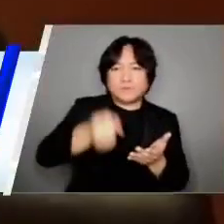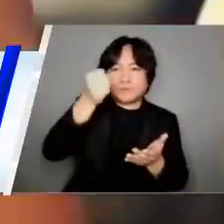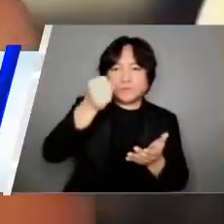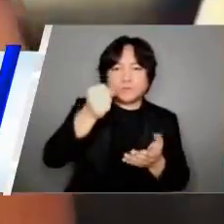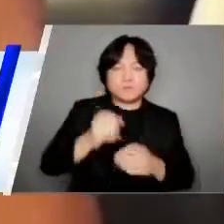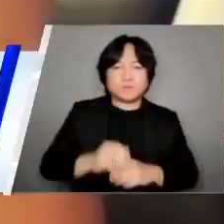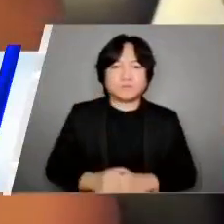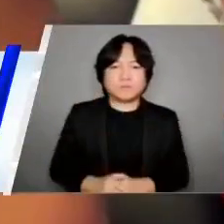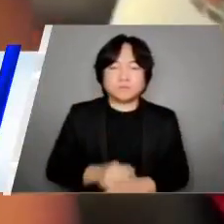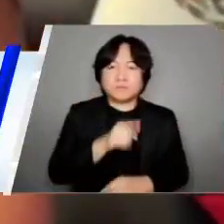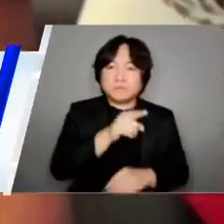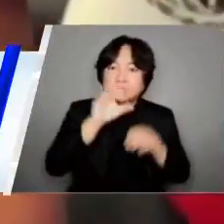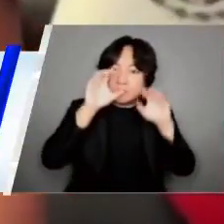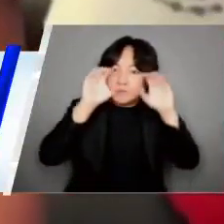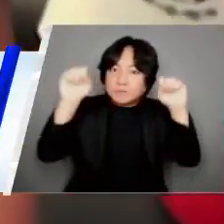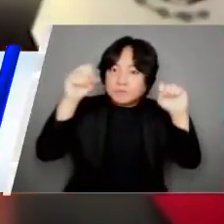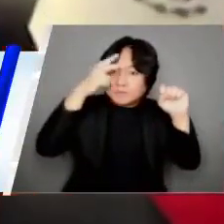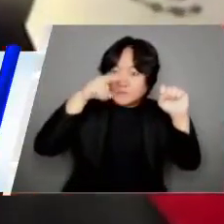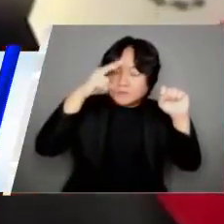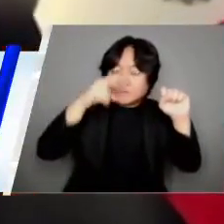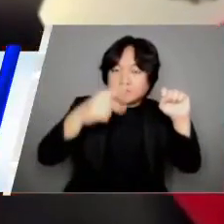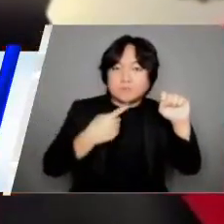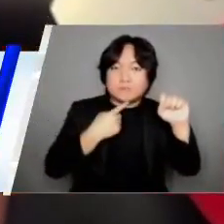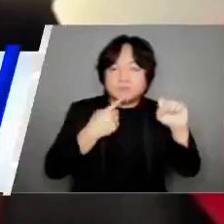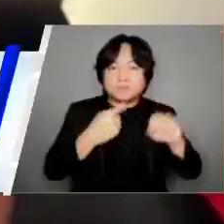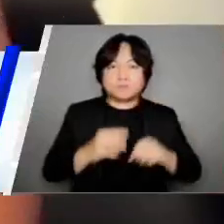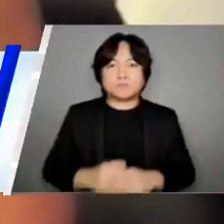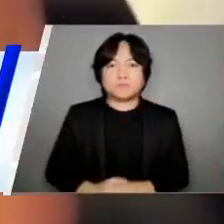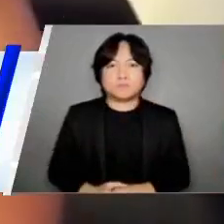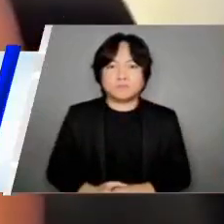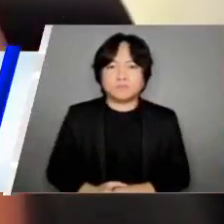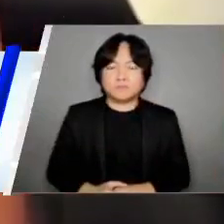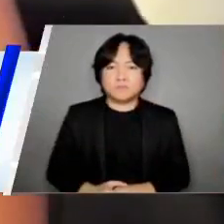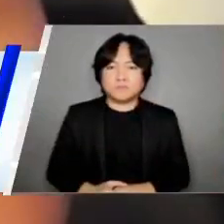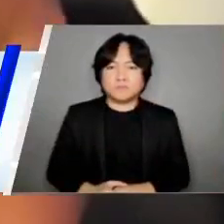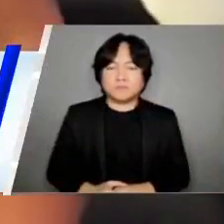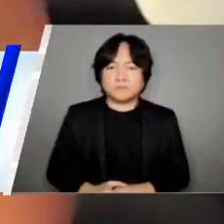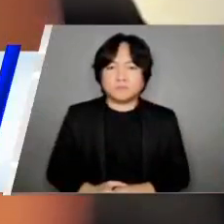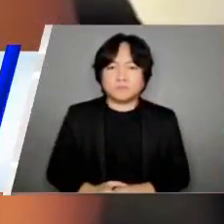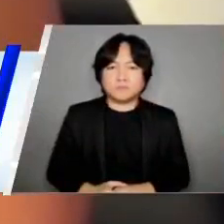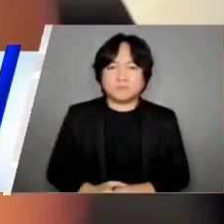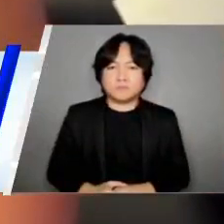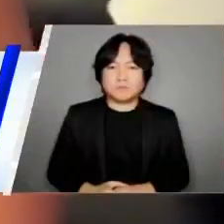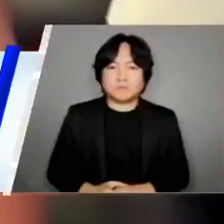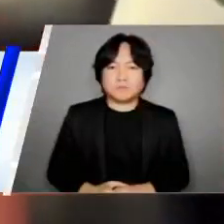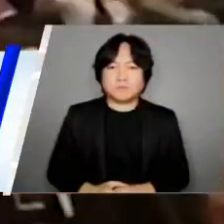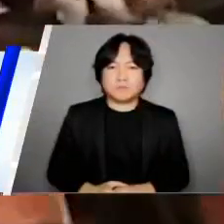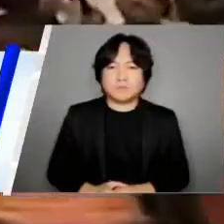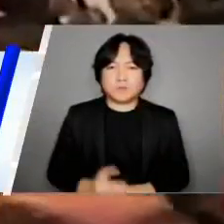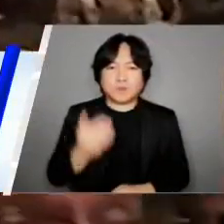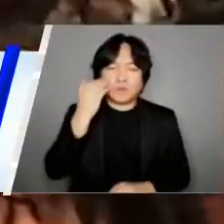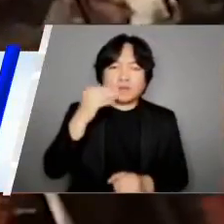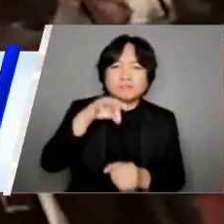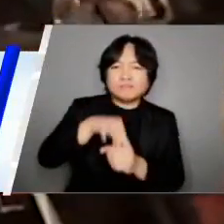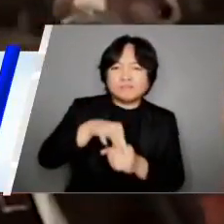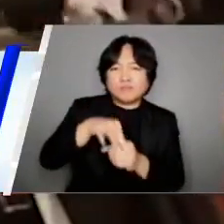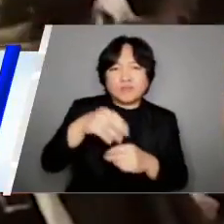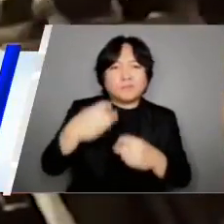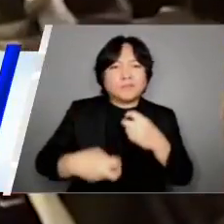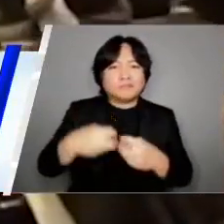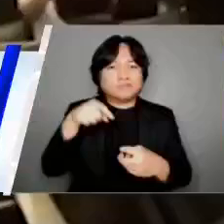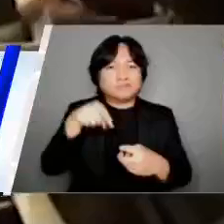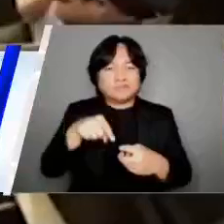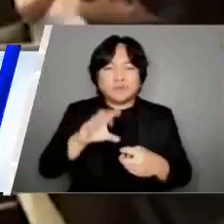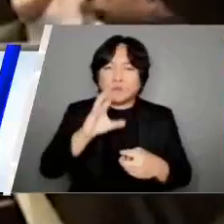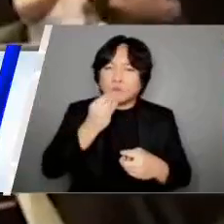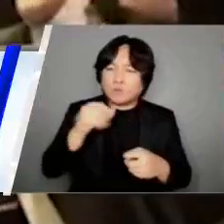ng Mexico ang constitutional reform na layong isagawa sa pamamagitan ng election by popular vote. Ang pagpipili ng mga huwes